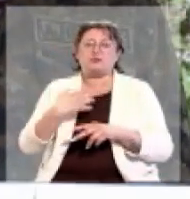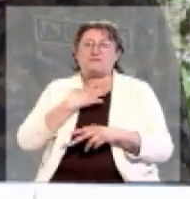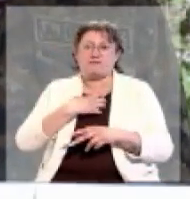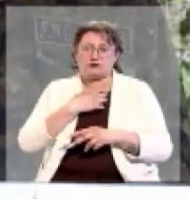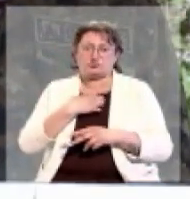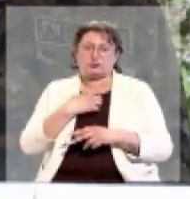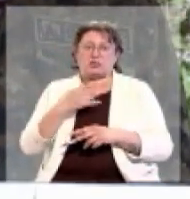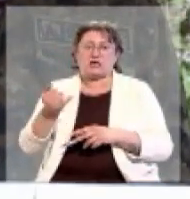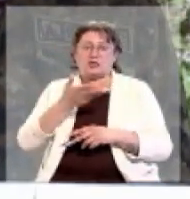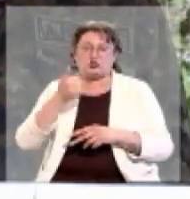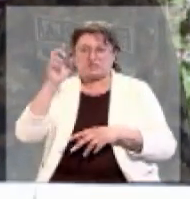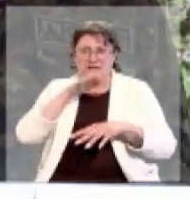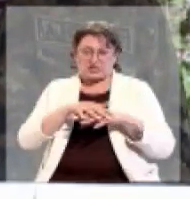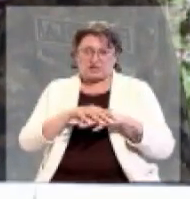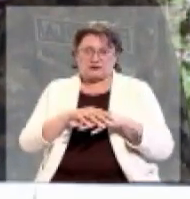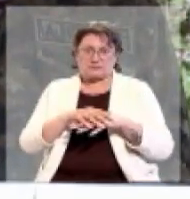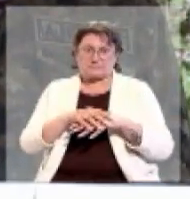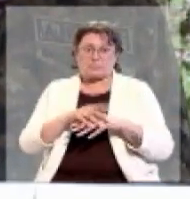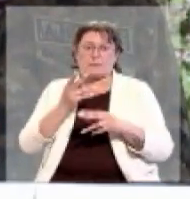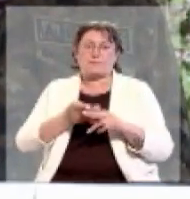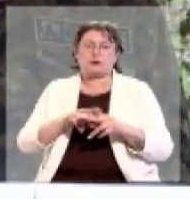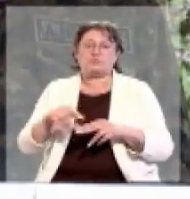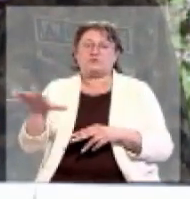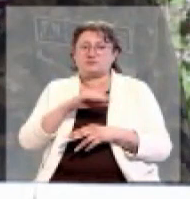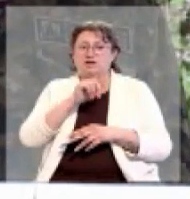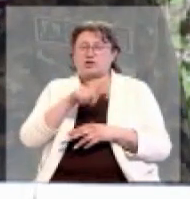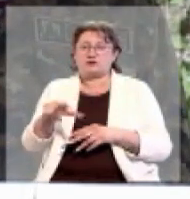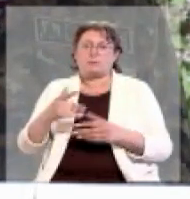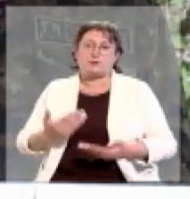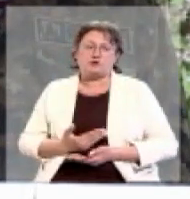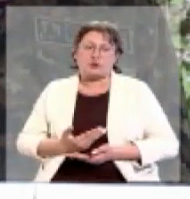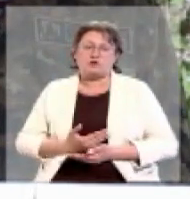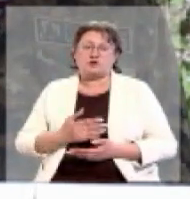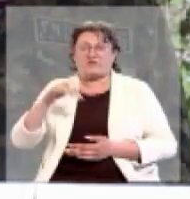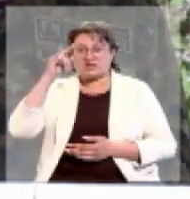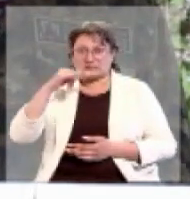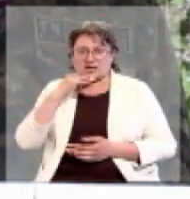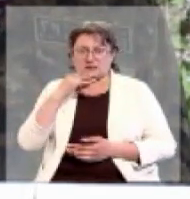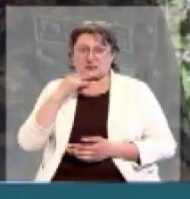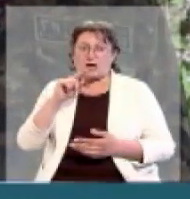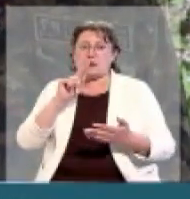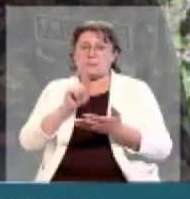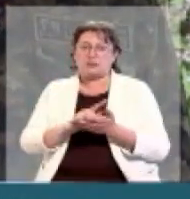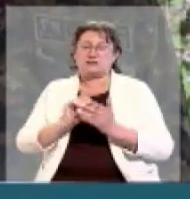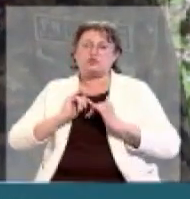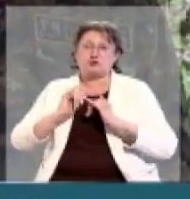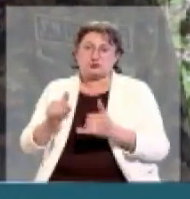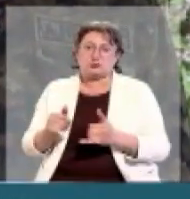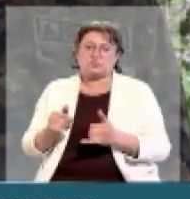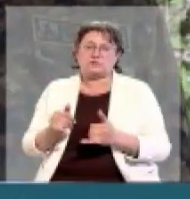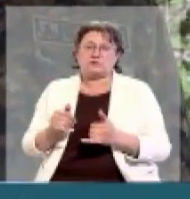важно для нашей страны. Поэтому все граждане, проживающие в Казахстане, обязаны